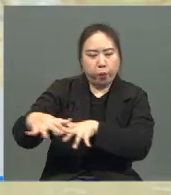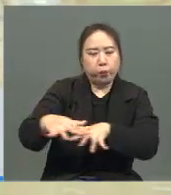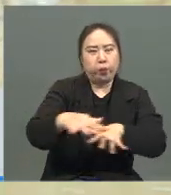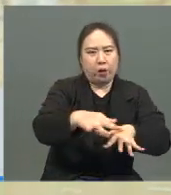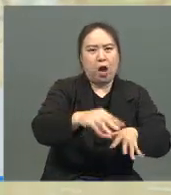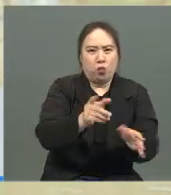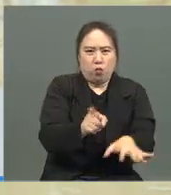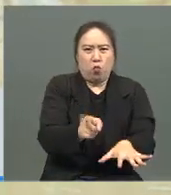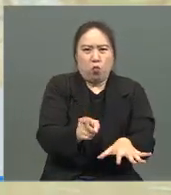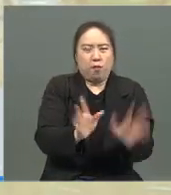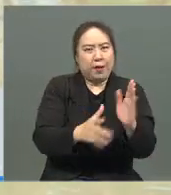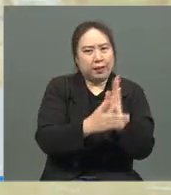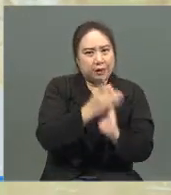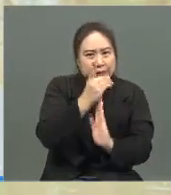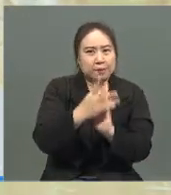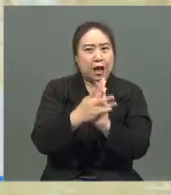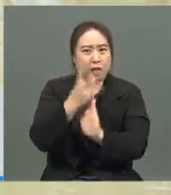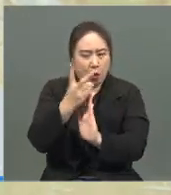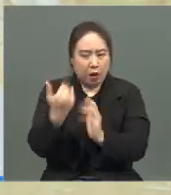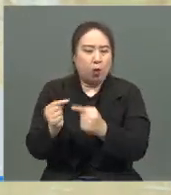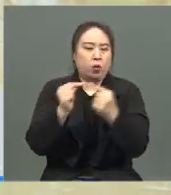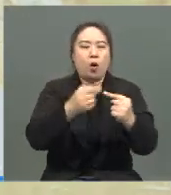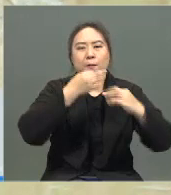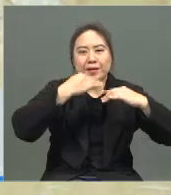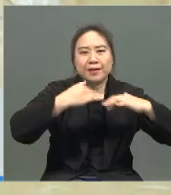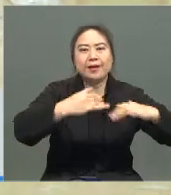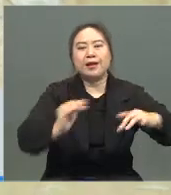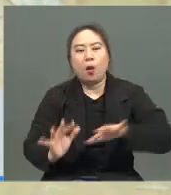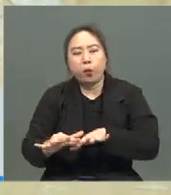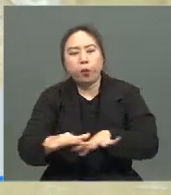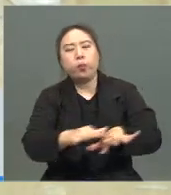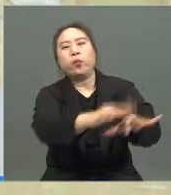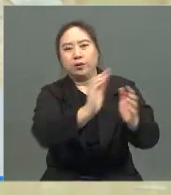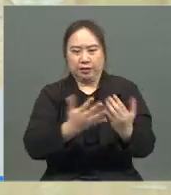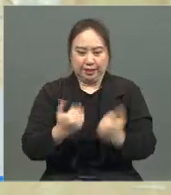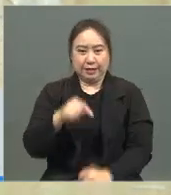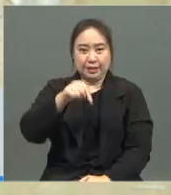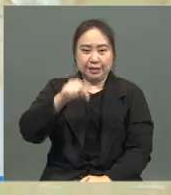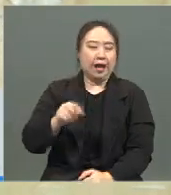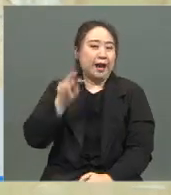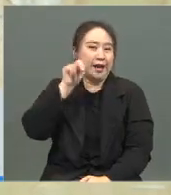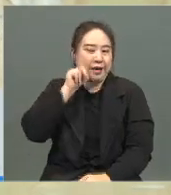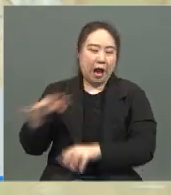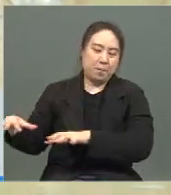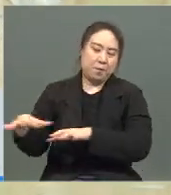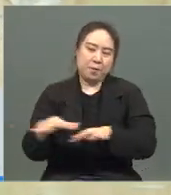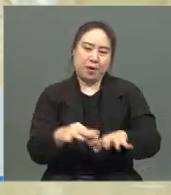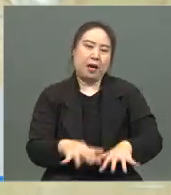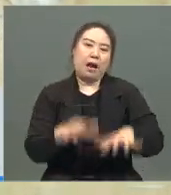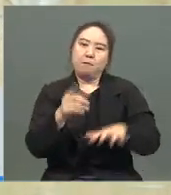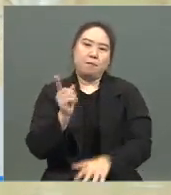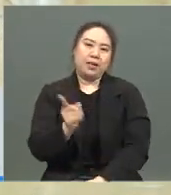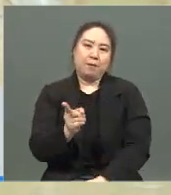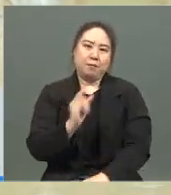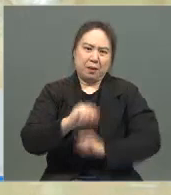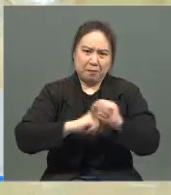1-2 สัปดาห์ก่อนที่จะไหลออกสู่ทะเลค่ะซึ่งชาวบ้านนะคะก็บอกว่าพื้นที่ตรงนี้เป็นพื้นที่รับน้ำค่อนข้างที่จะบ่อยแต่ว่าปีนี้ห